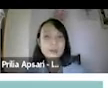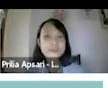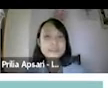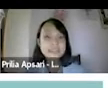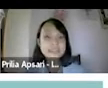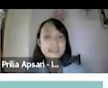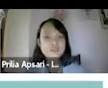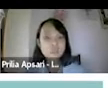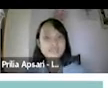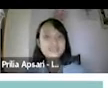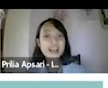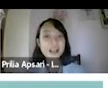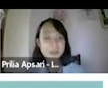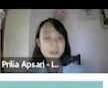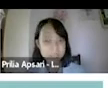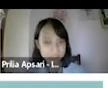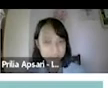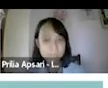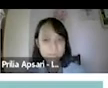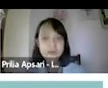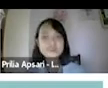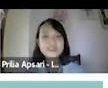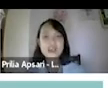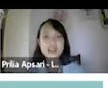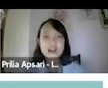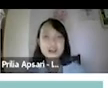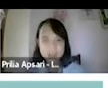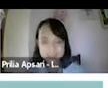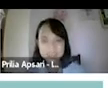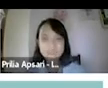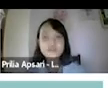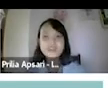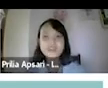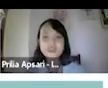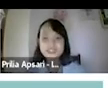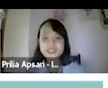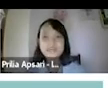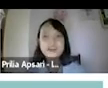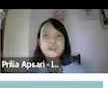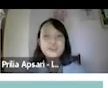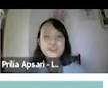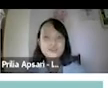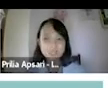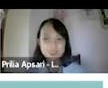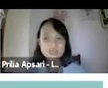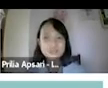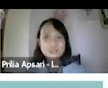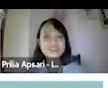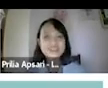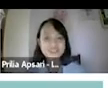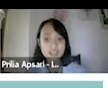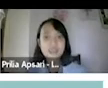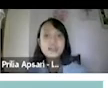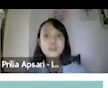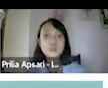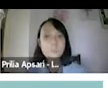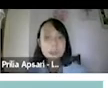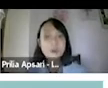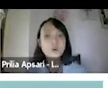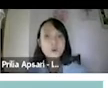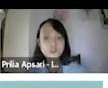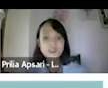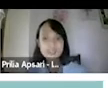juga merupakan pendiri dari advokat di LBH pers Pradipta Indonesia sebagai Wayer fellow bisa isye